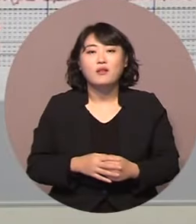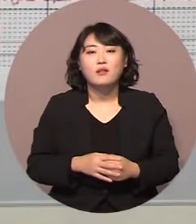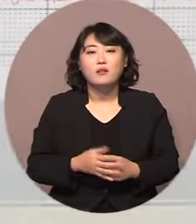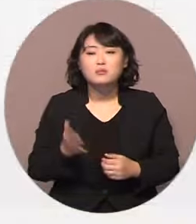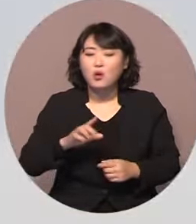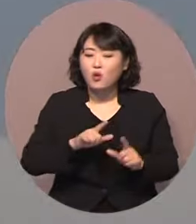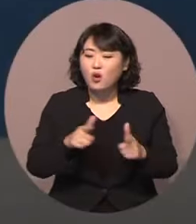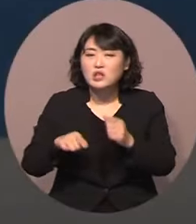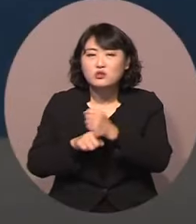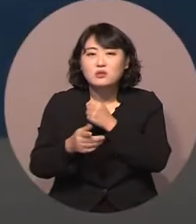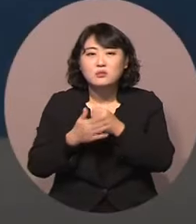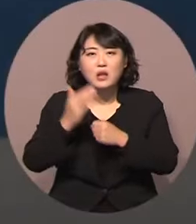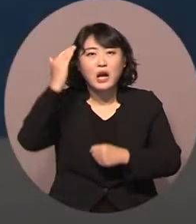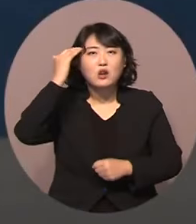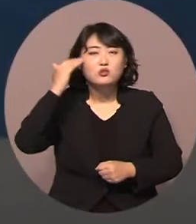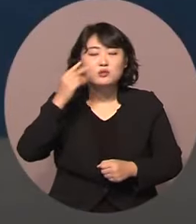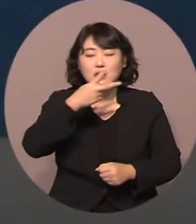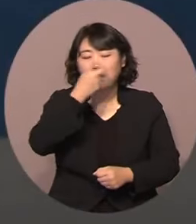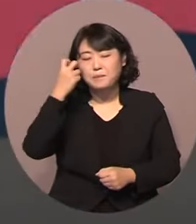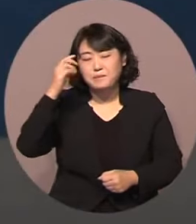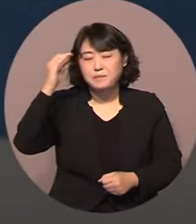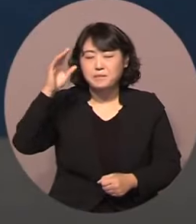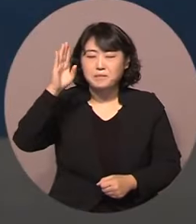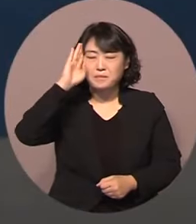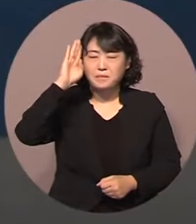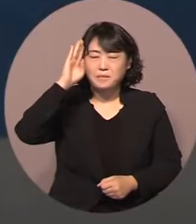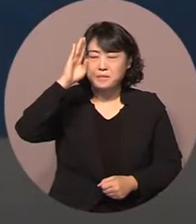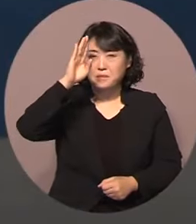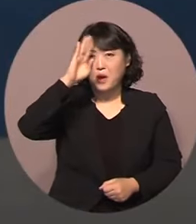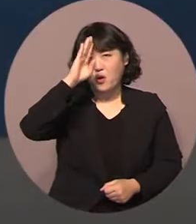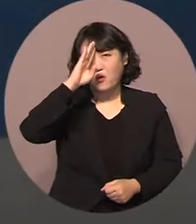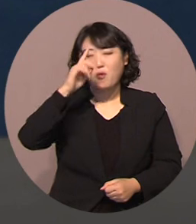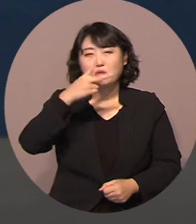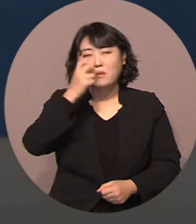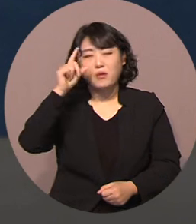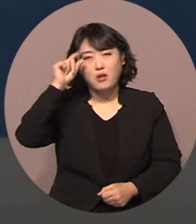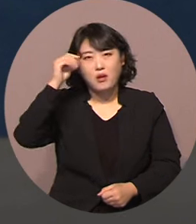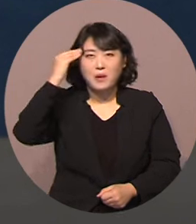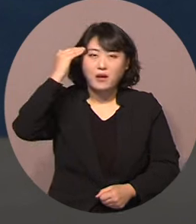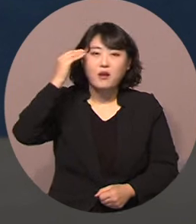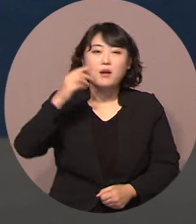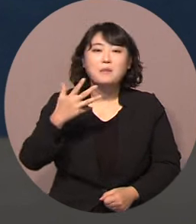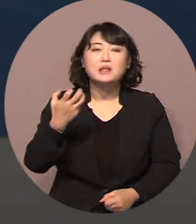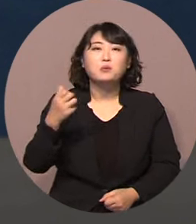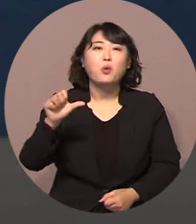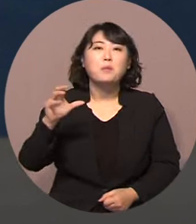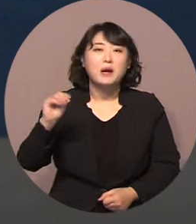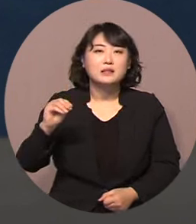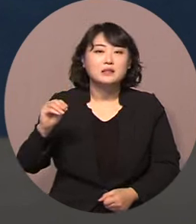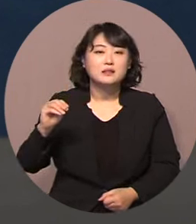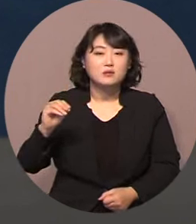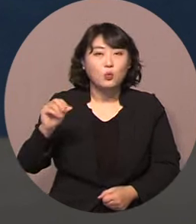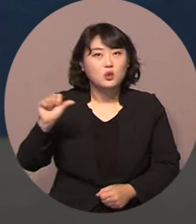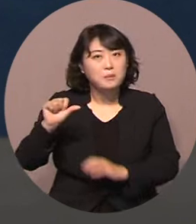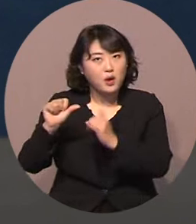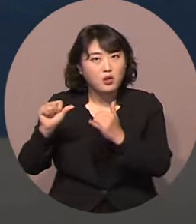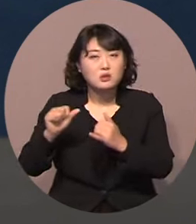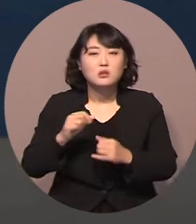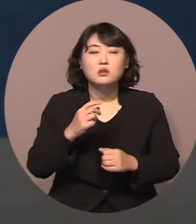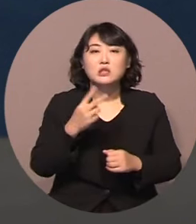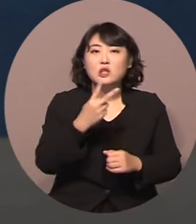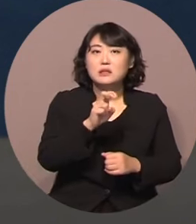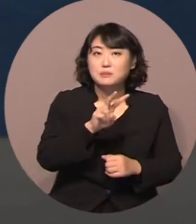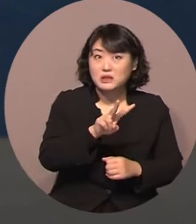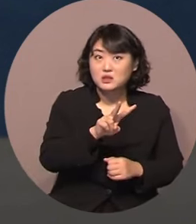요인들로 인해 국내에서 수면 장애를 겪는 환자는 지난 2018년 85만 5,000여 명에서 4년 만에 109만